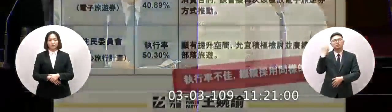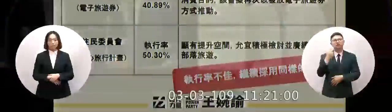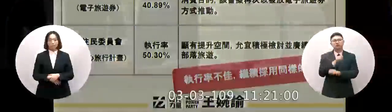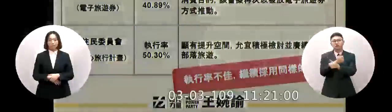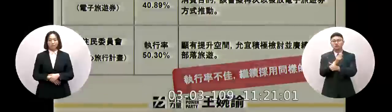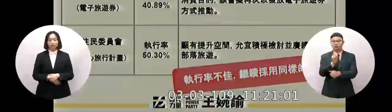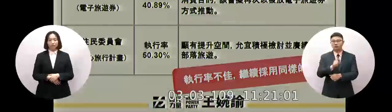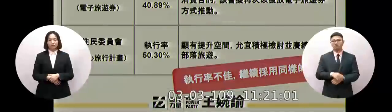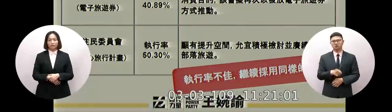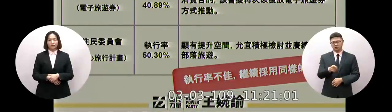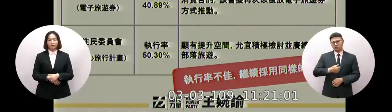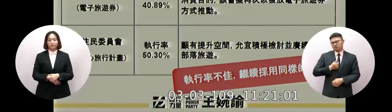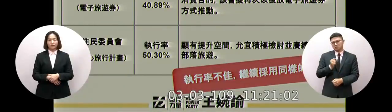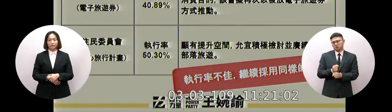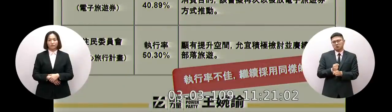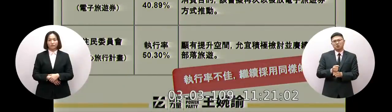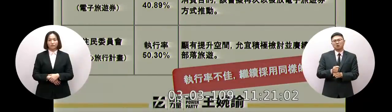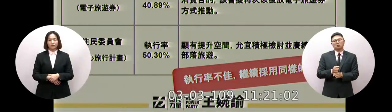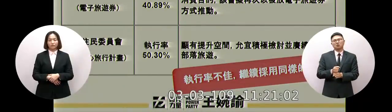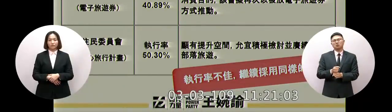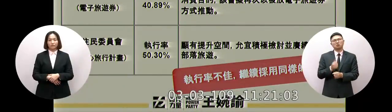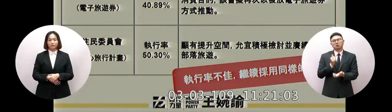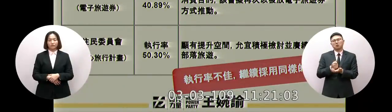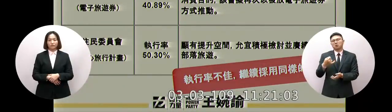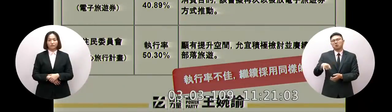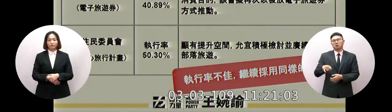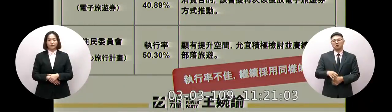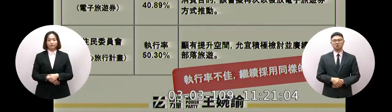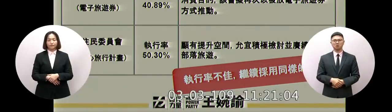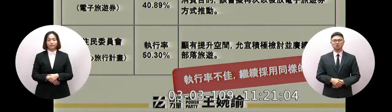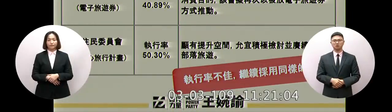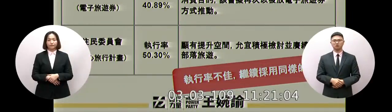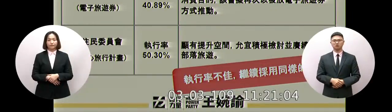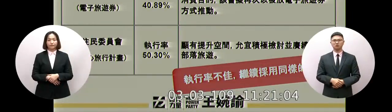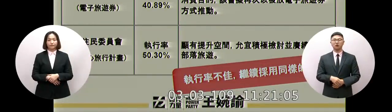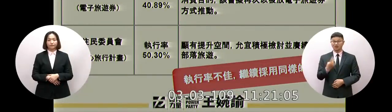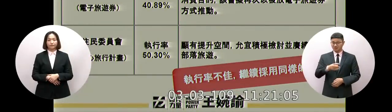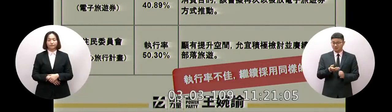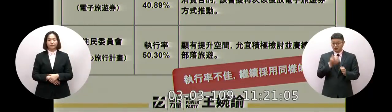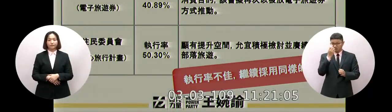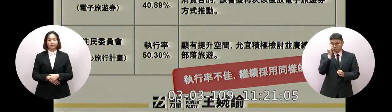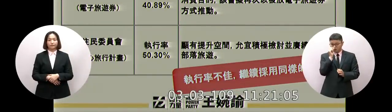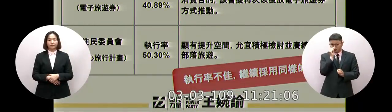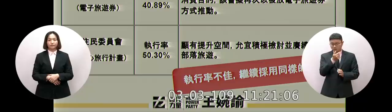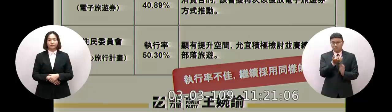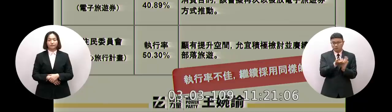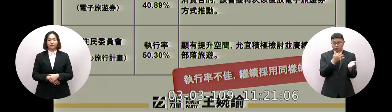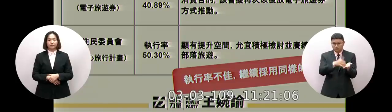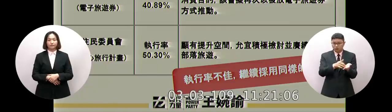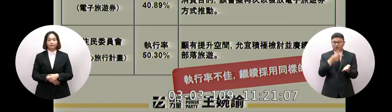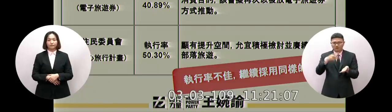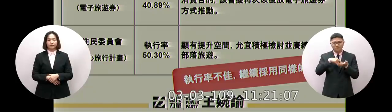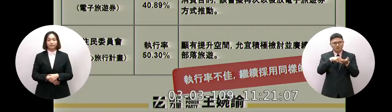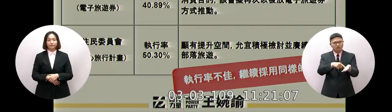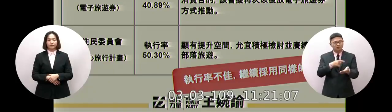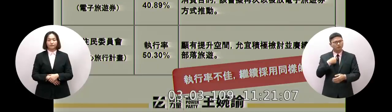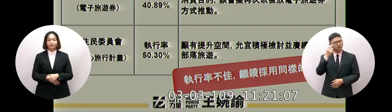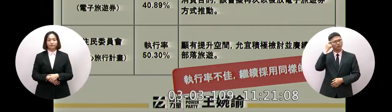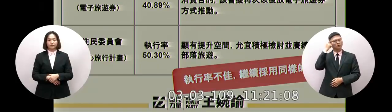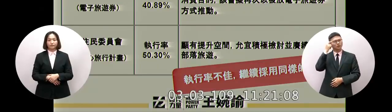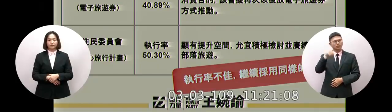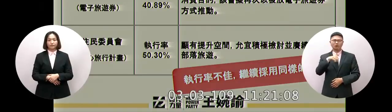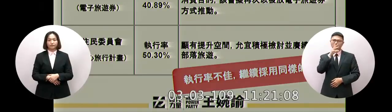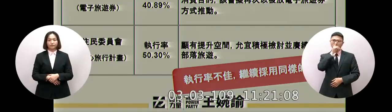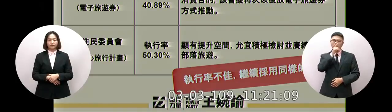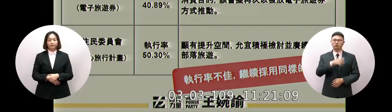上，其实执行率并不好。但是因为过去执行率不好，所以我们这边需要整理特别的预算再次的执行。我觉得这就逻辑上来说，好像不是一